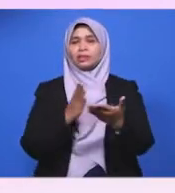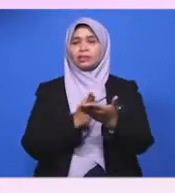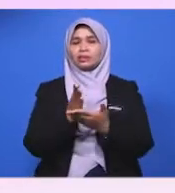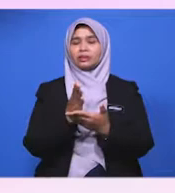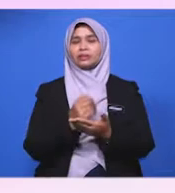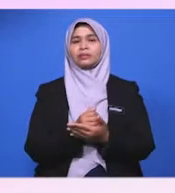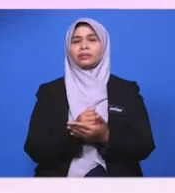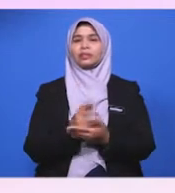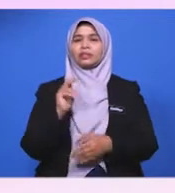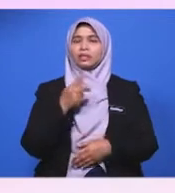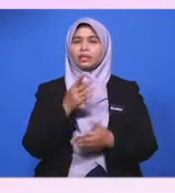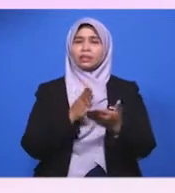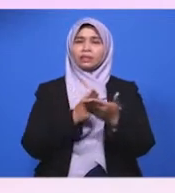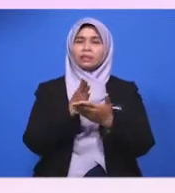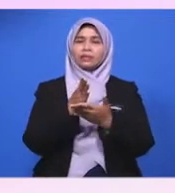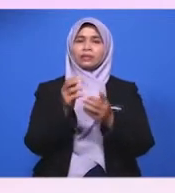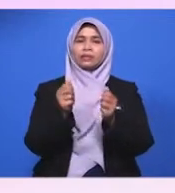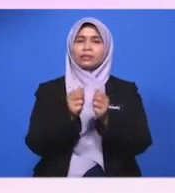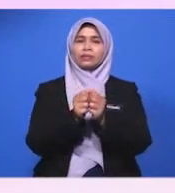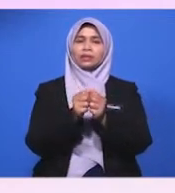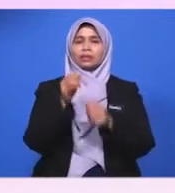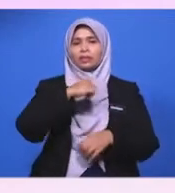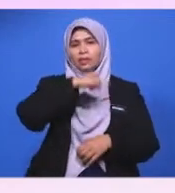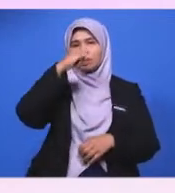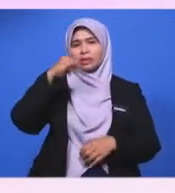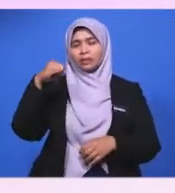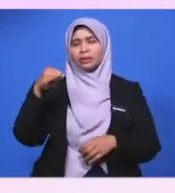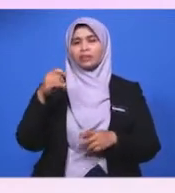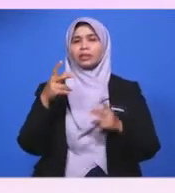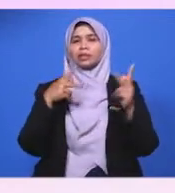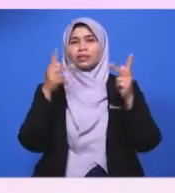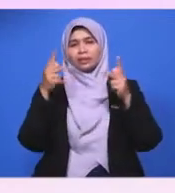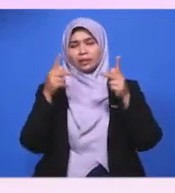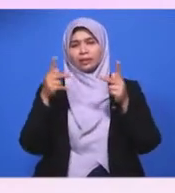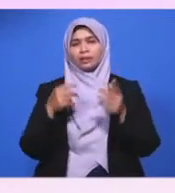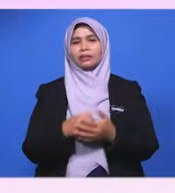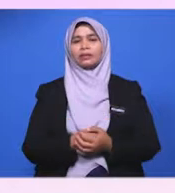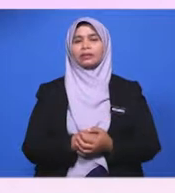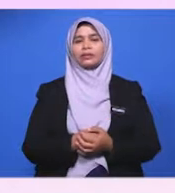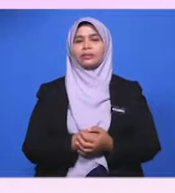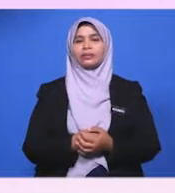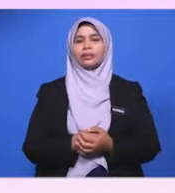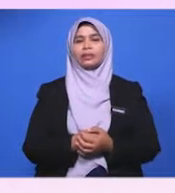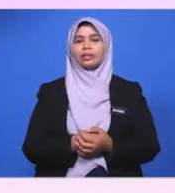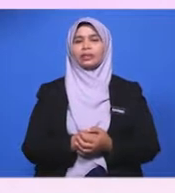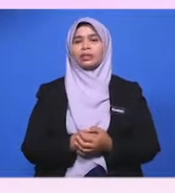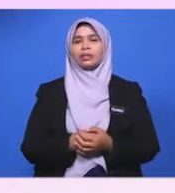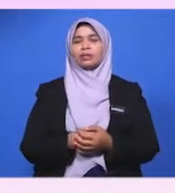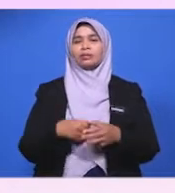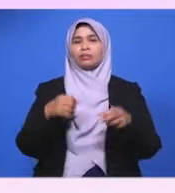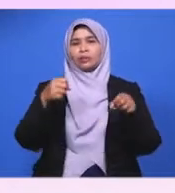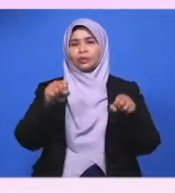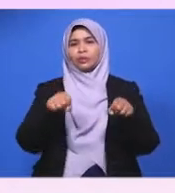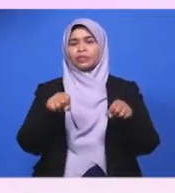Seterusnya, kita teruskan dengan industri automotif seperti kereta,